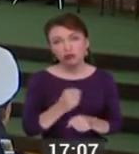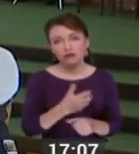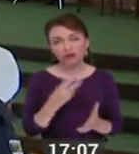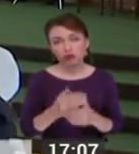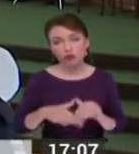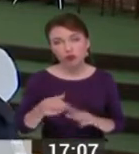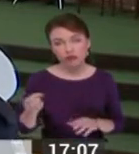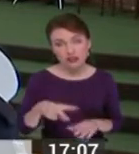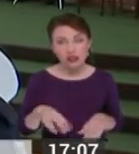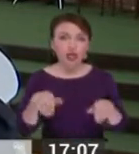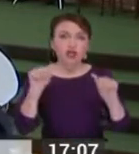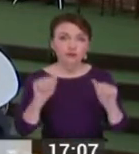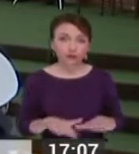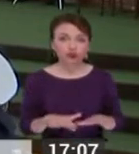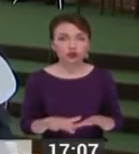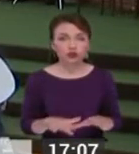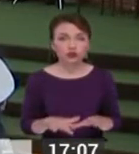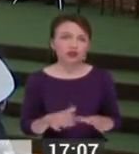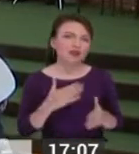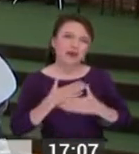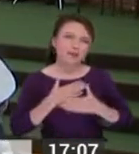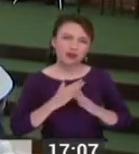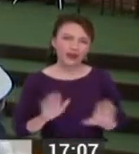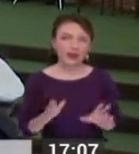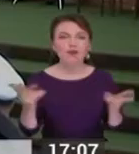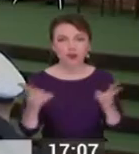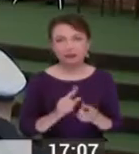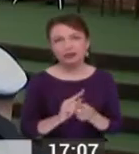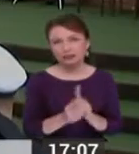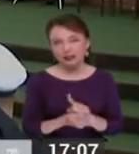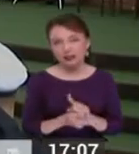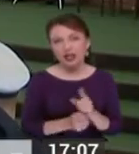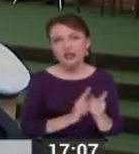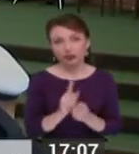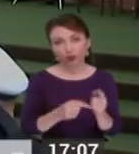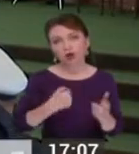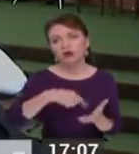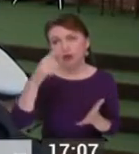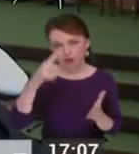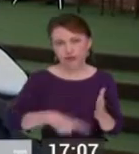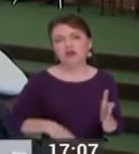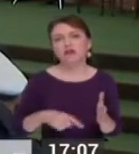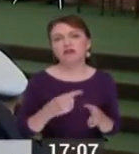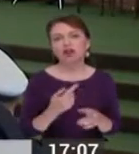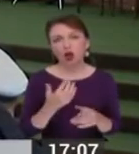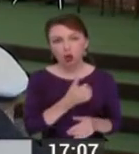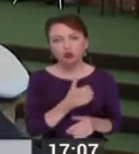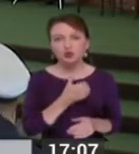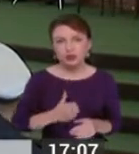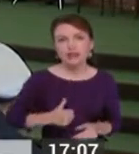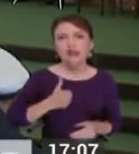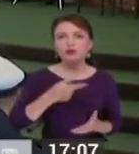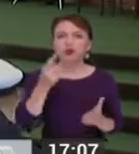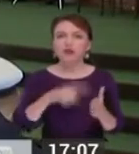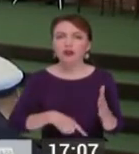професії і вирішив, що це не моє і потрібно змінити. З реформою я повірив в неї і я хочу бути гідним до віри, так